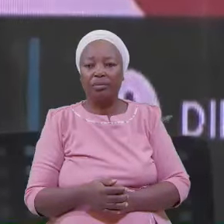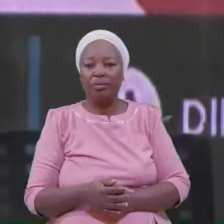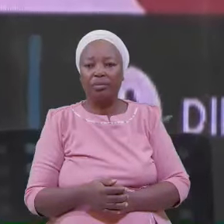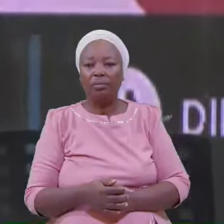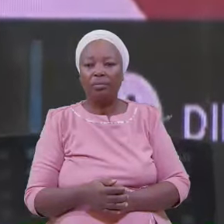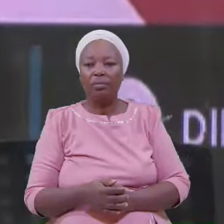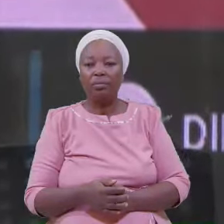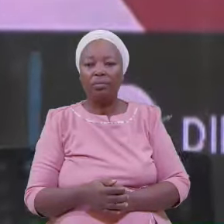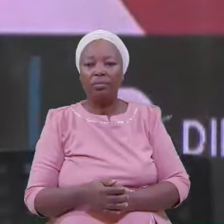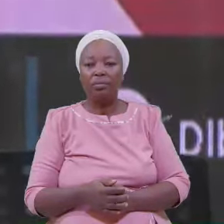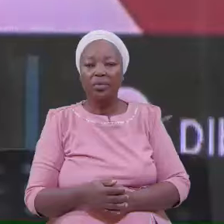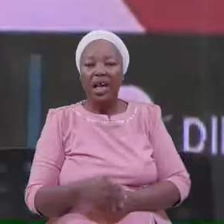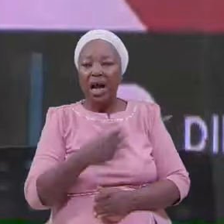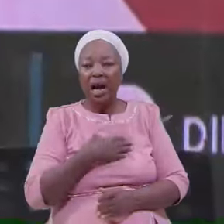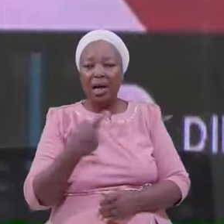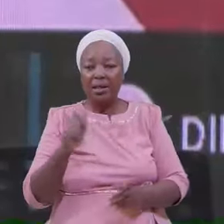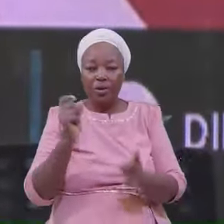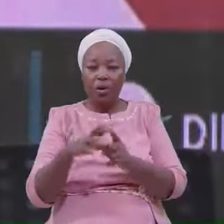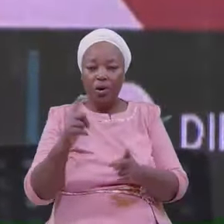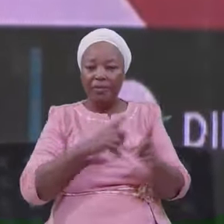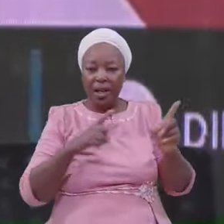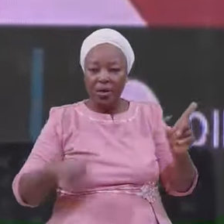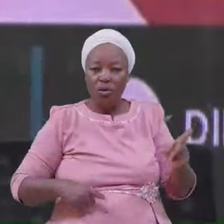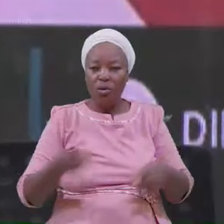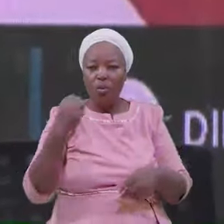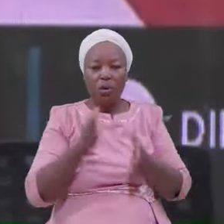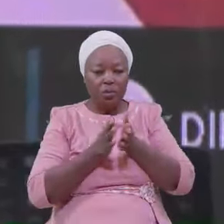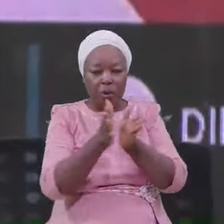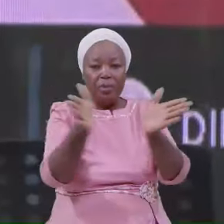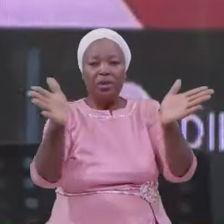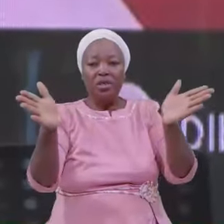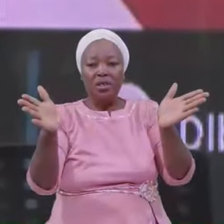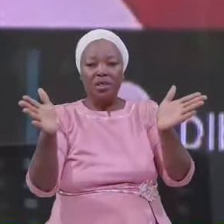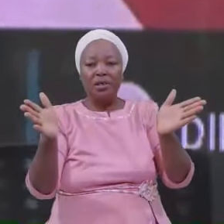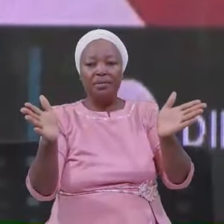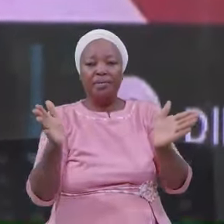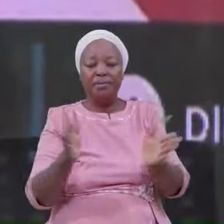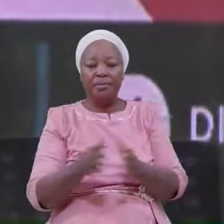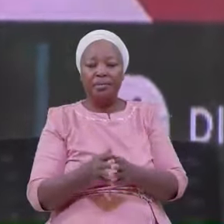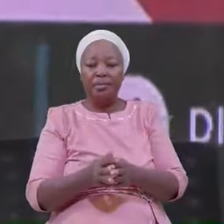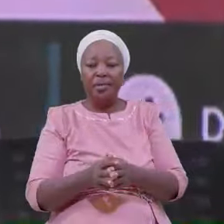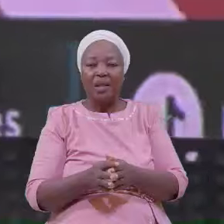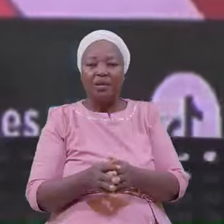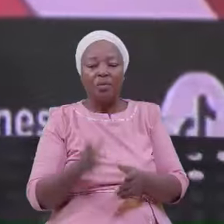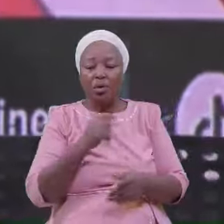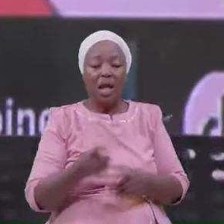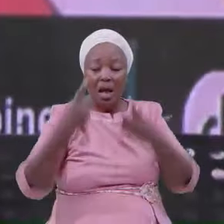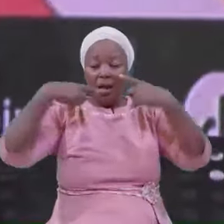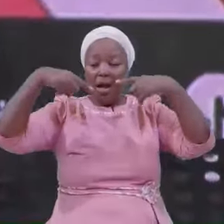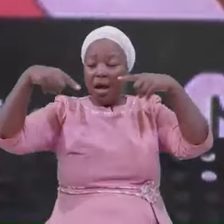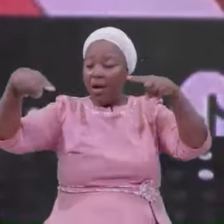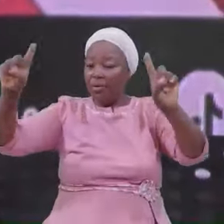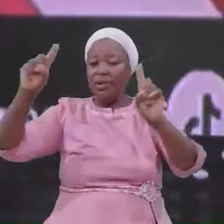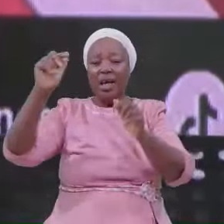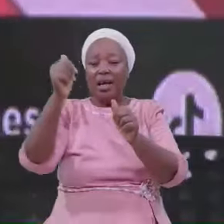And the word of the Lord was published. Ang salita ng Panginoon ay narinig,